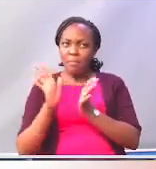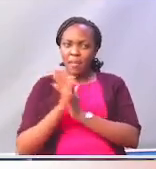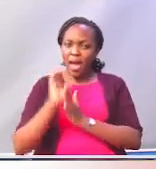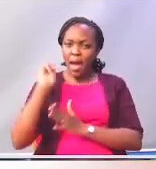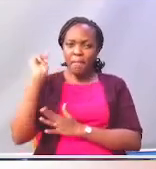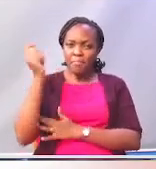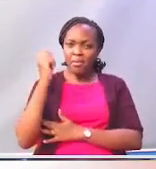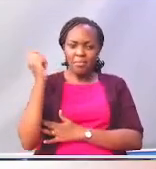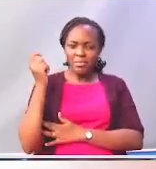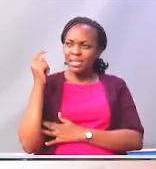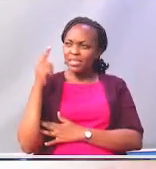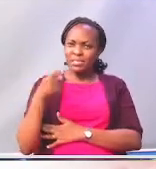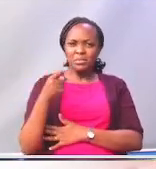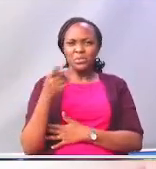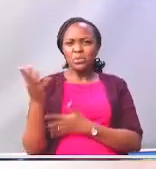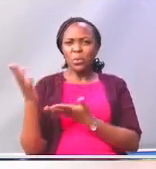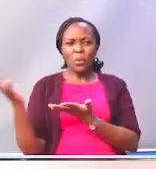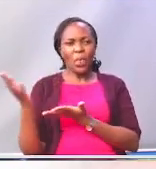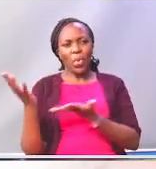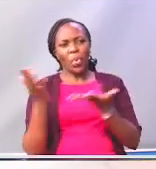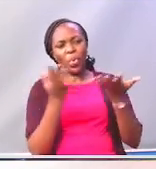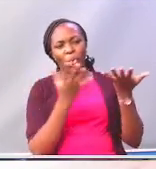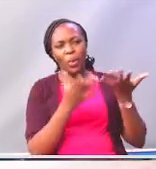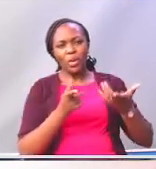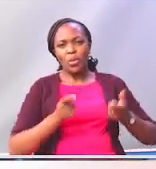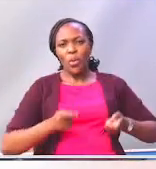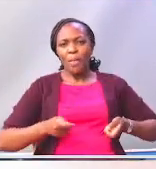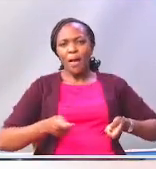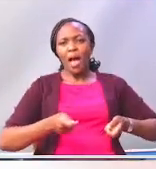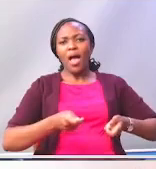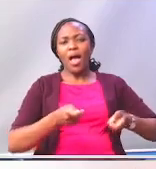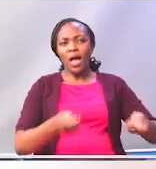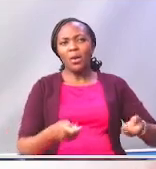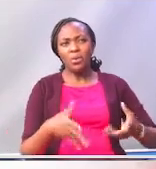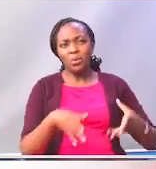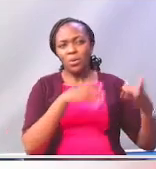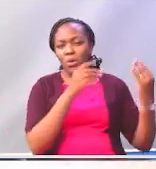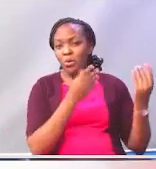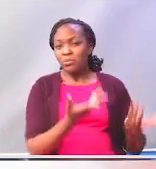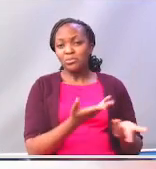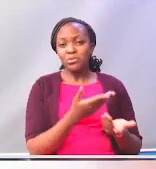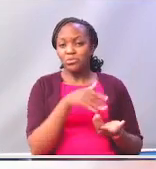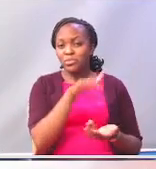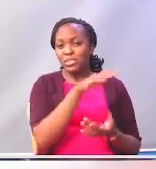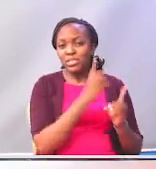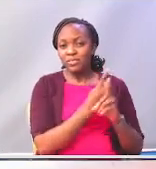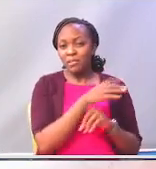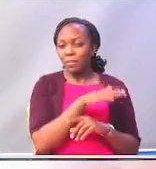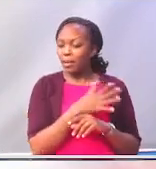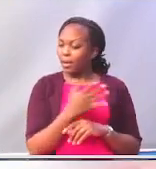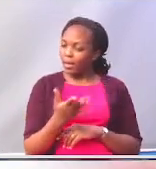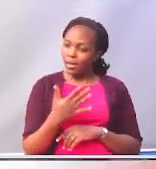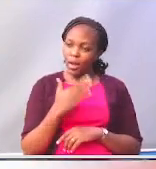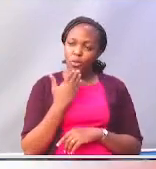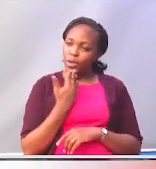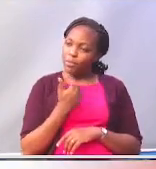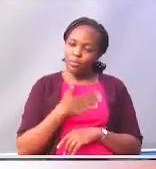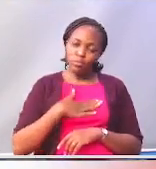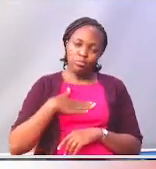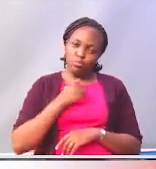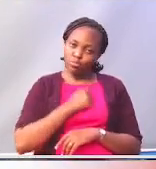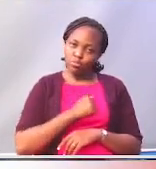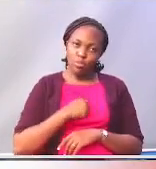Wilbaro amepelekwa Sugoi. Ah, poleni bwana. Watu wa Mulembe poleni bwana. Mheshimiwa